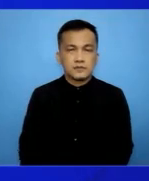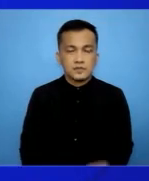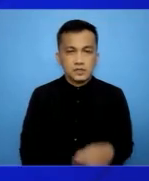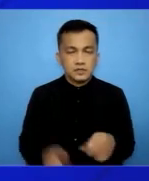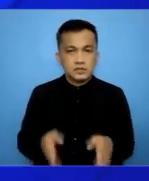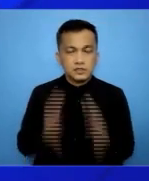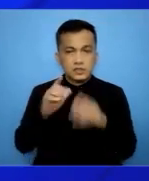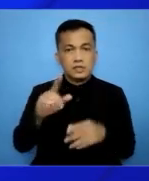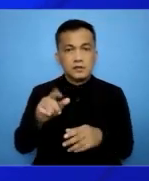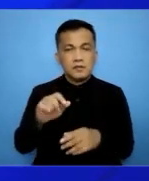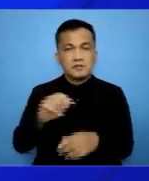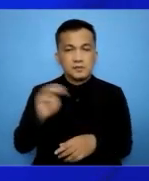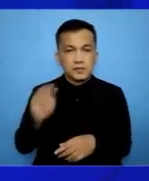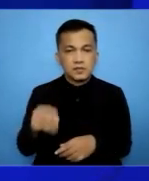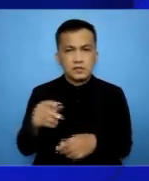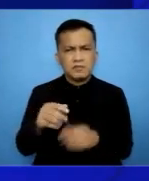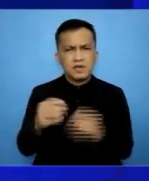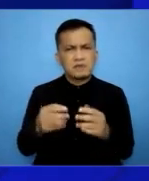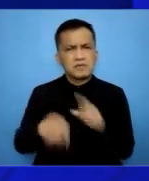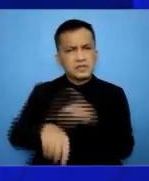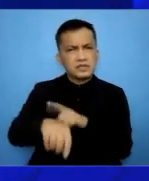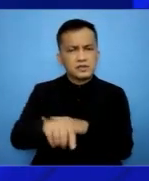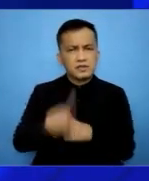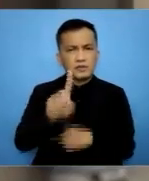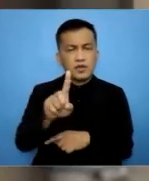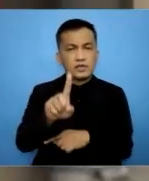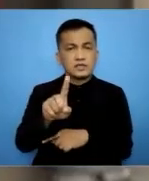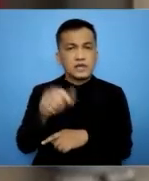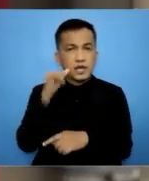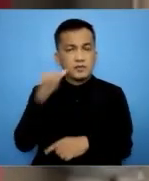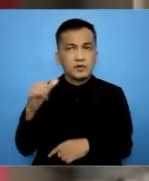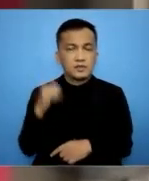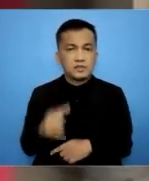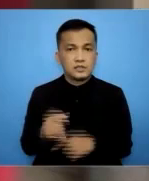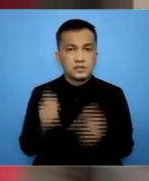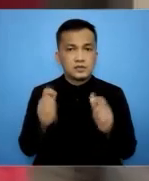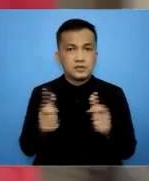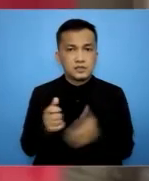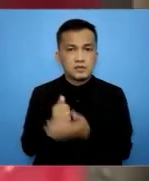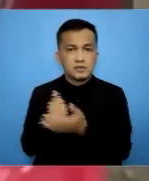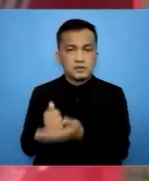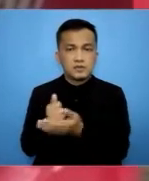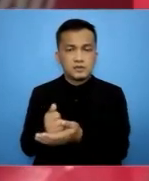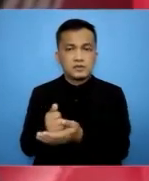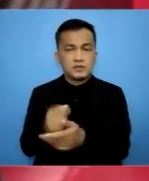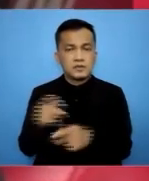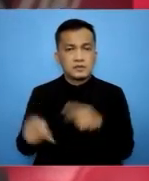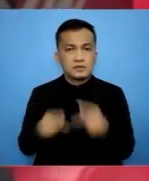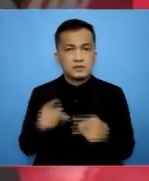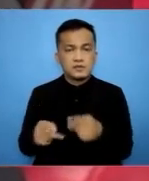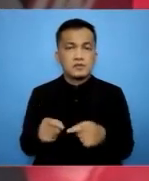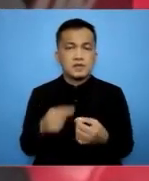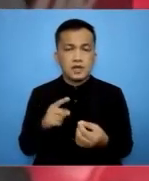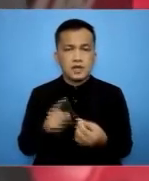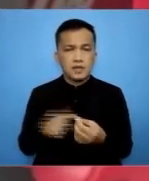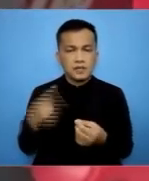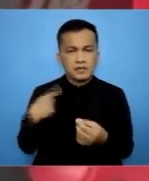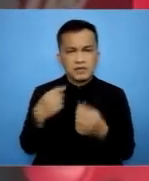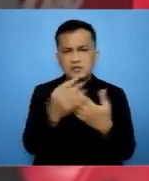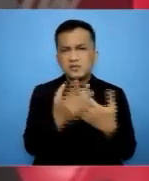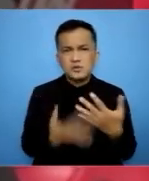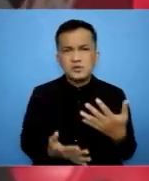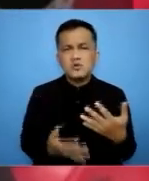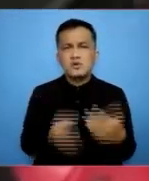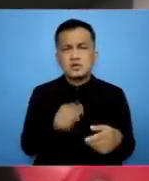on arrival sa ospital. Pugla na, pumitin na, pa. Tapos may dugo siya sa ano eh.